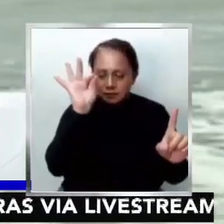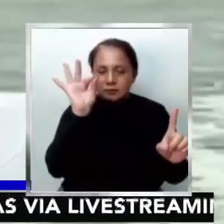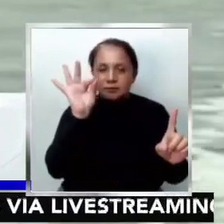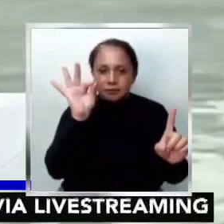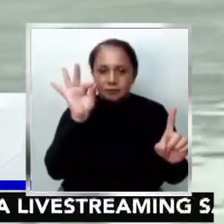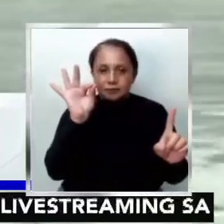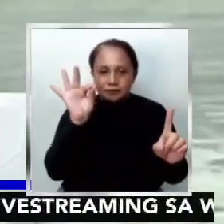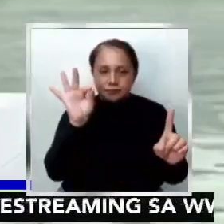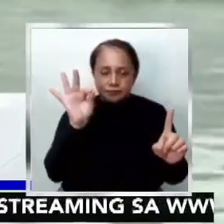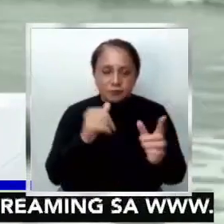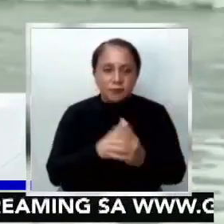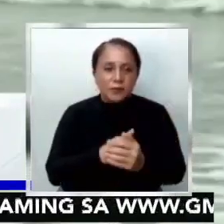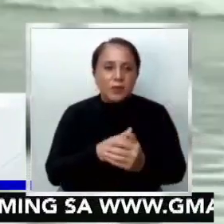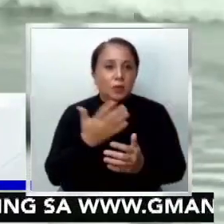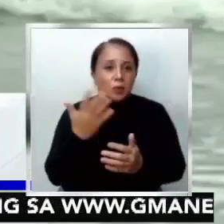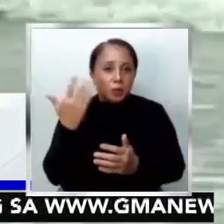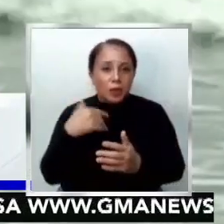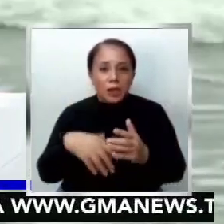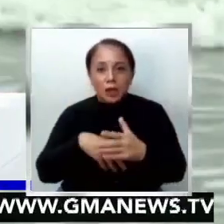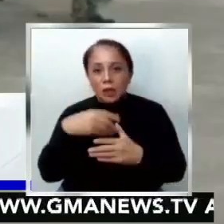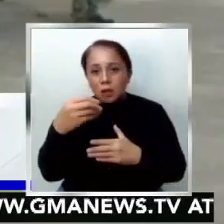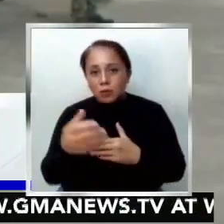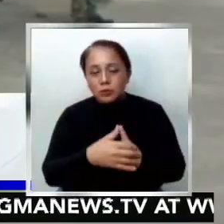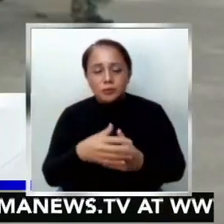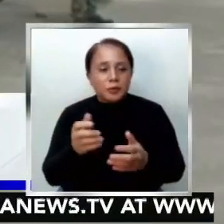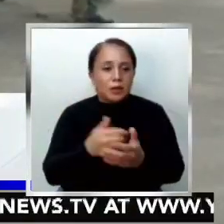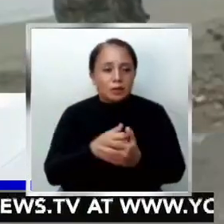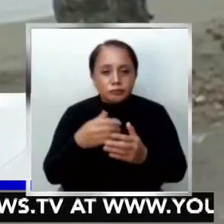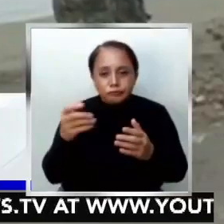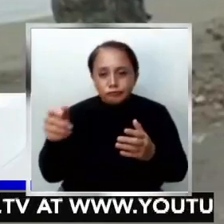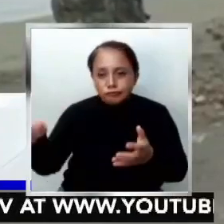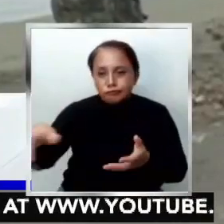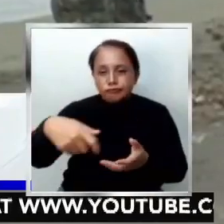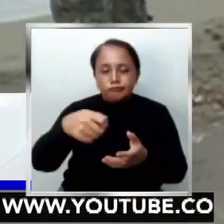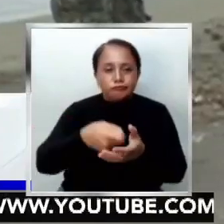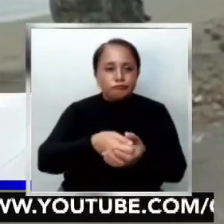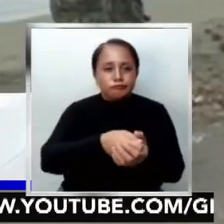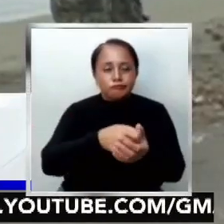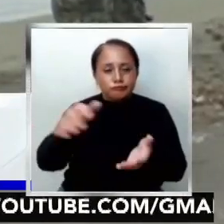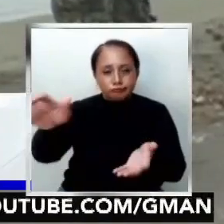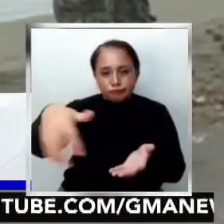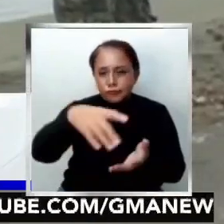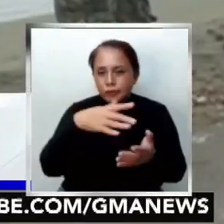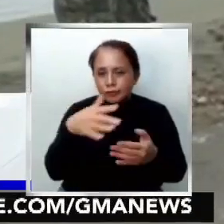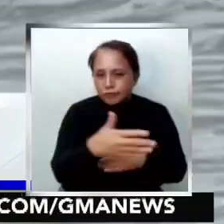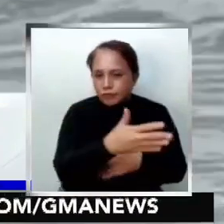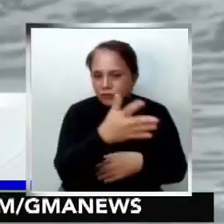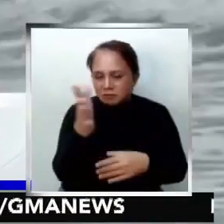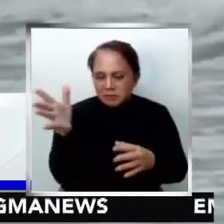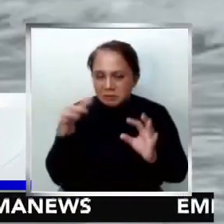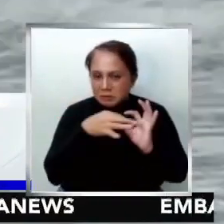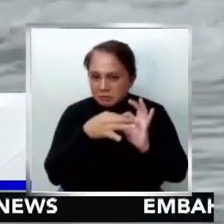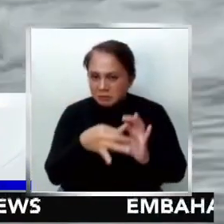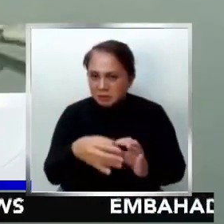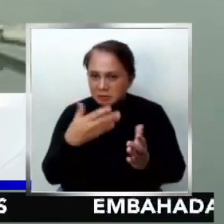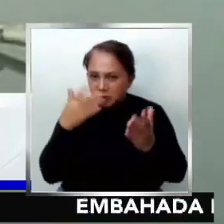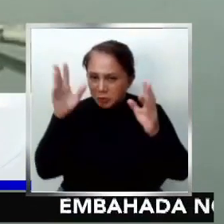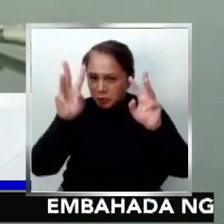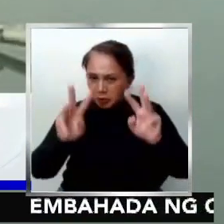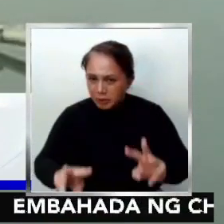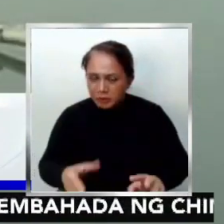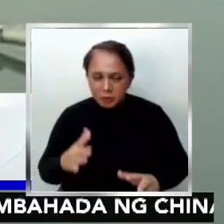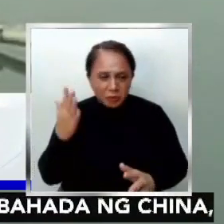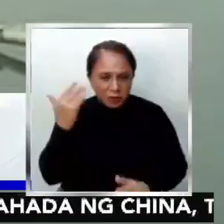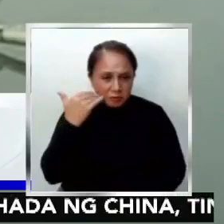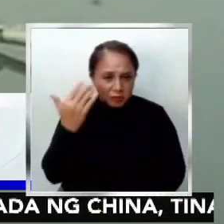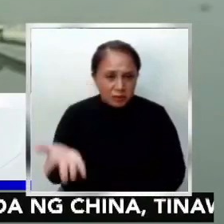impormasyon, lumabas daw ang biktima para mangisda. Inaalam kung may kinalaman sa sama ng panahon ng pagkasawi ng biktima.